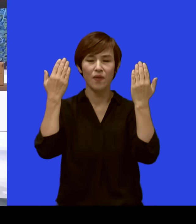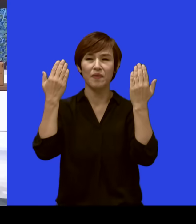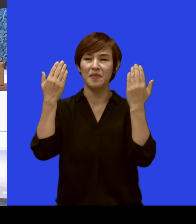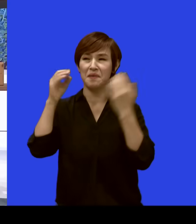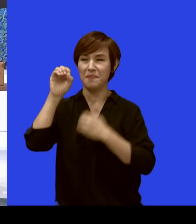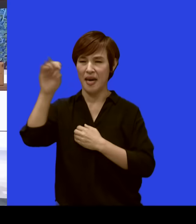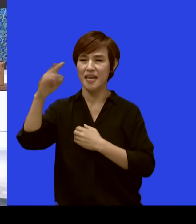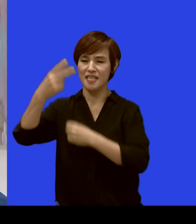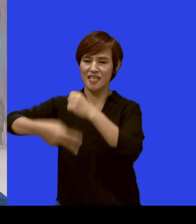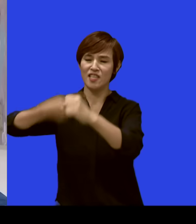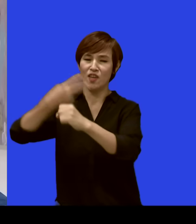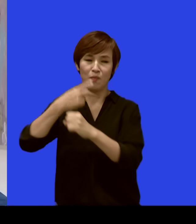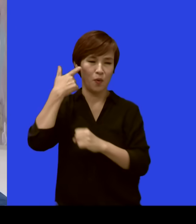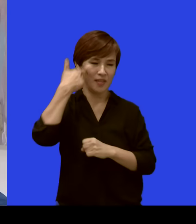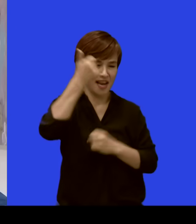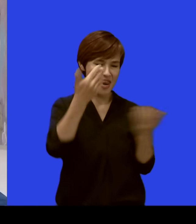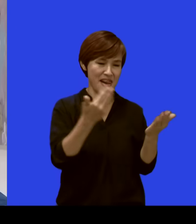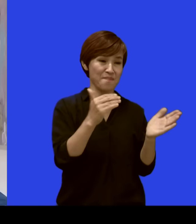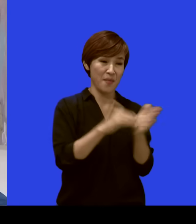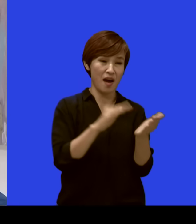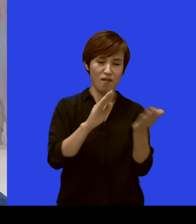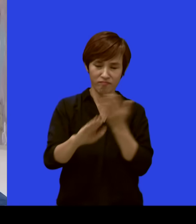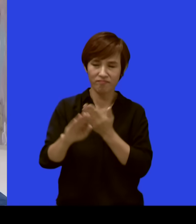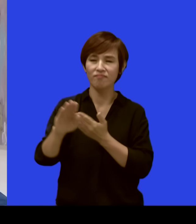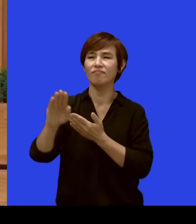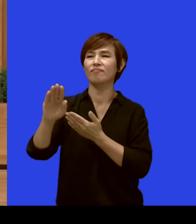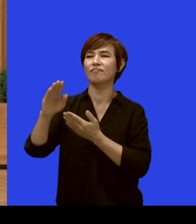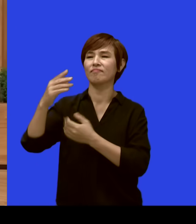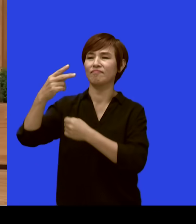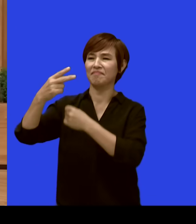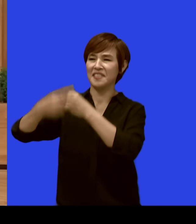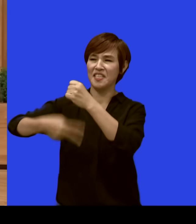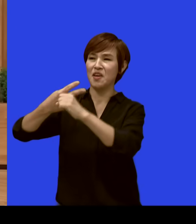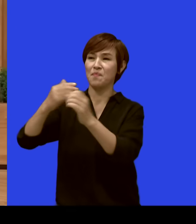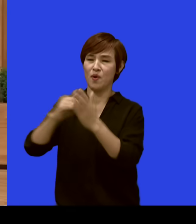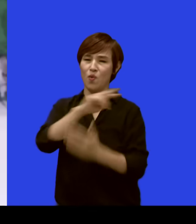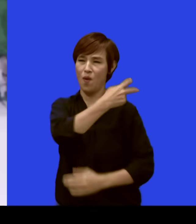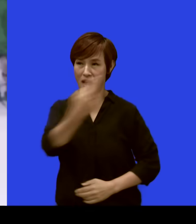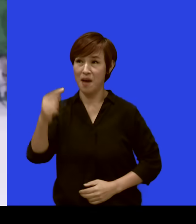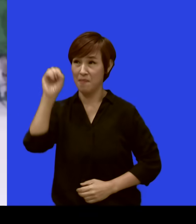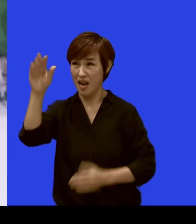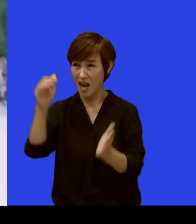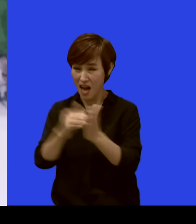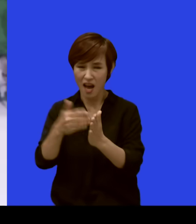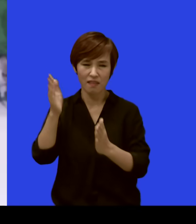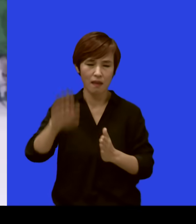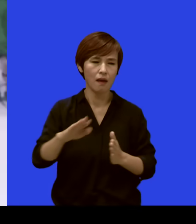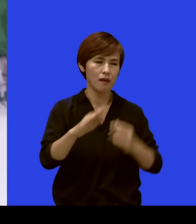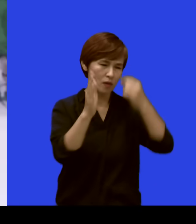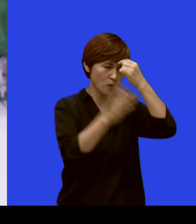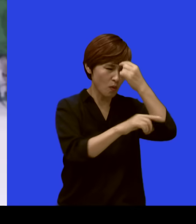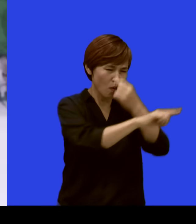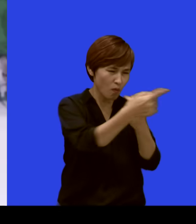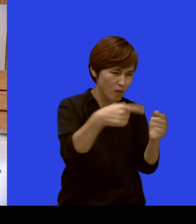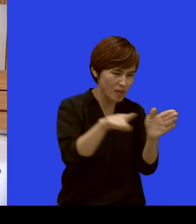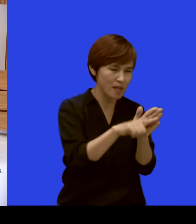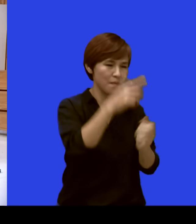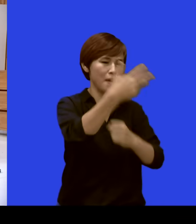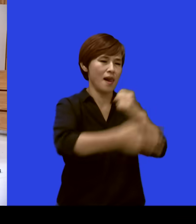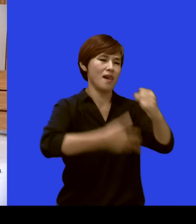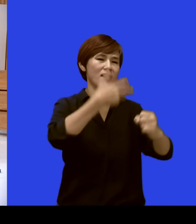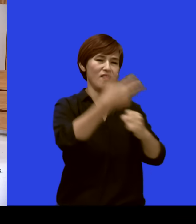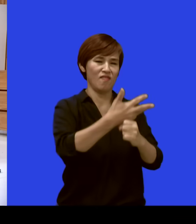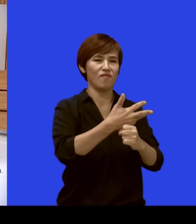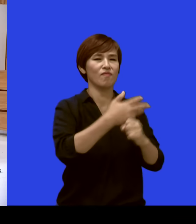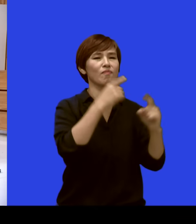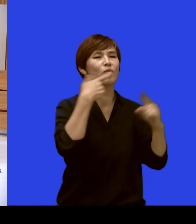학교에서 전념하기로 했는데 결국 발목이 잡혀서 8년을 있었죠. 그 분들하고.